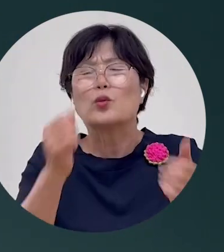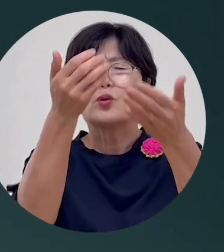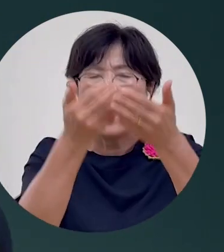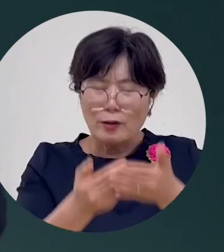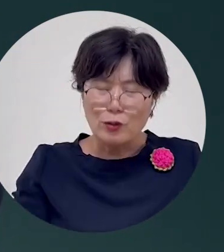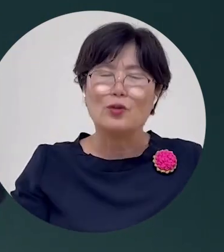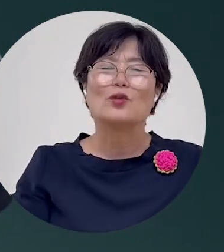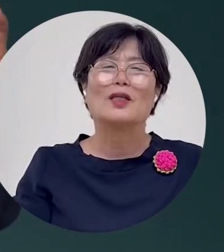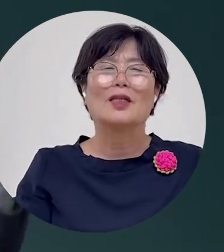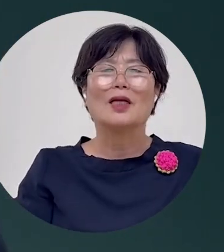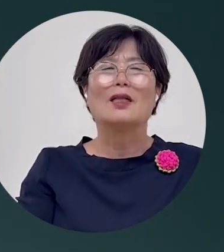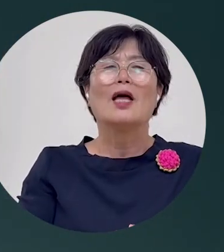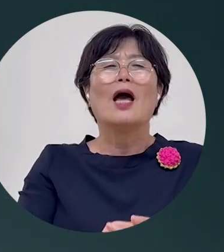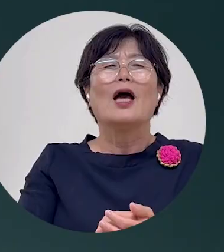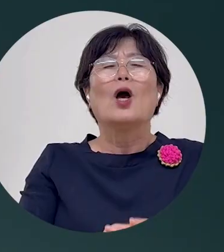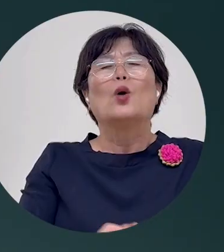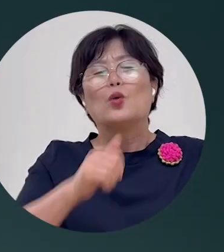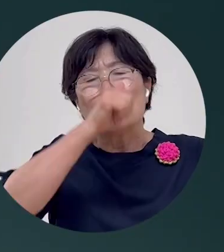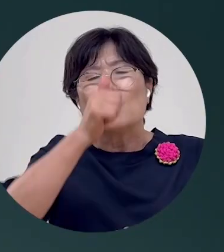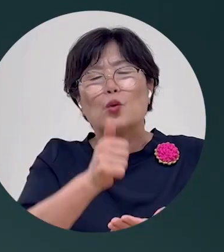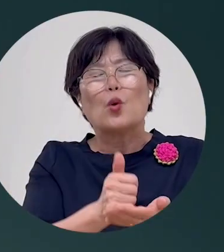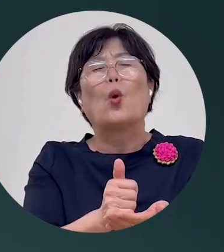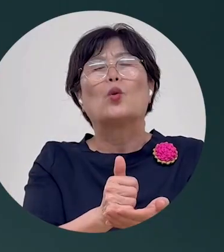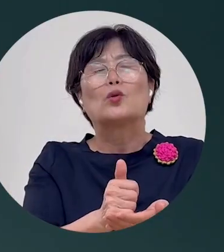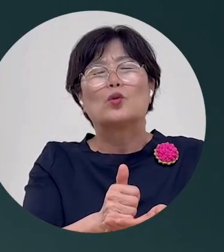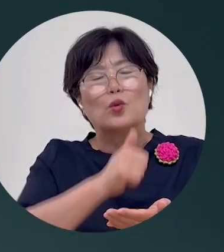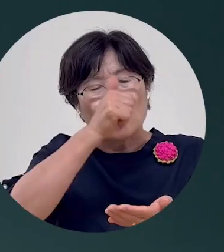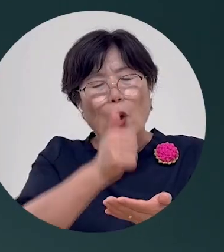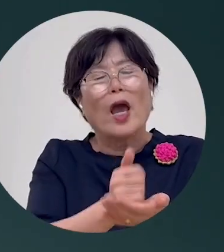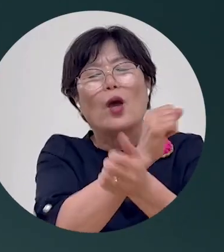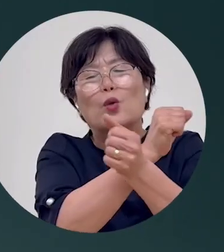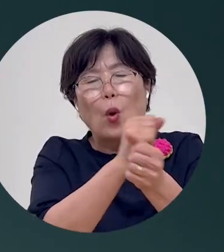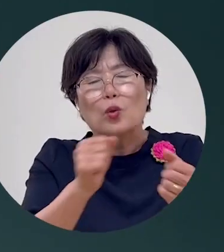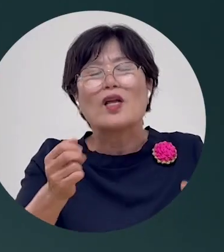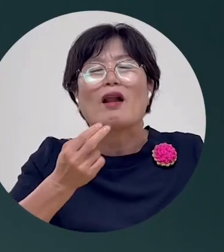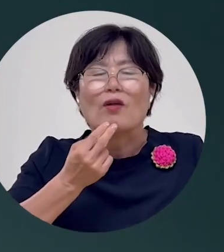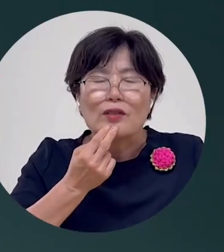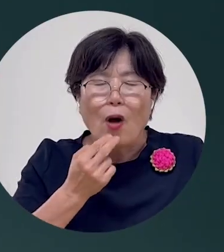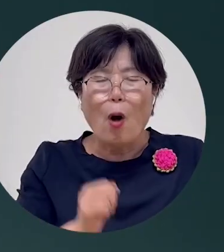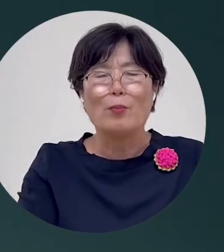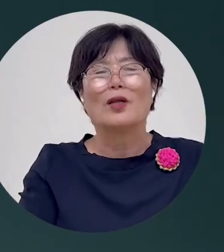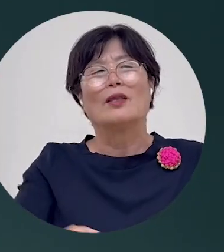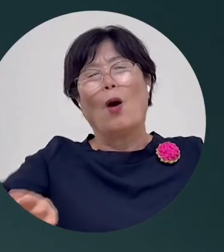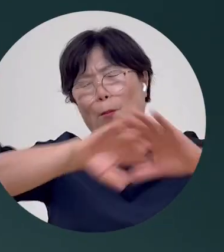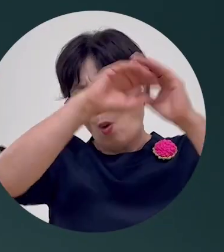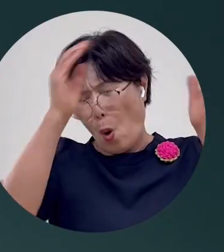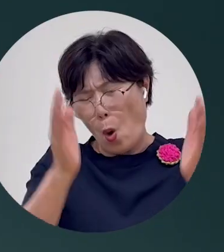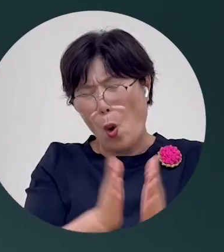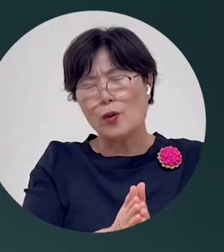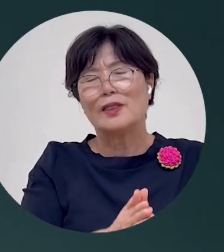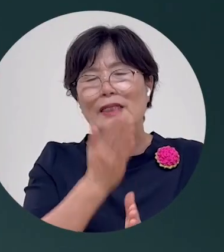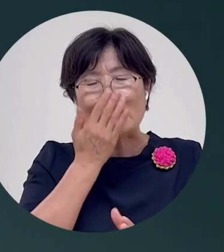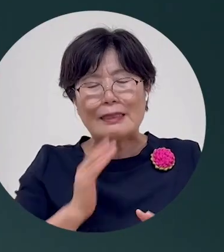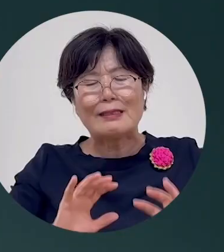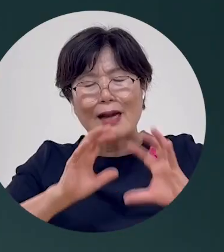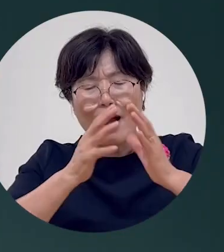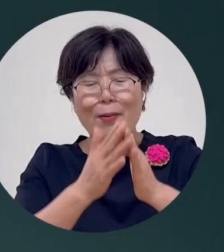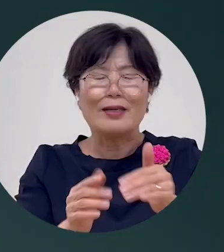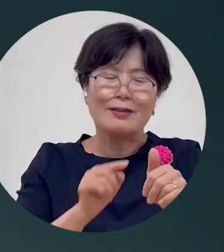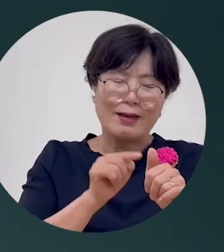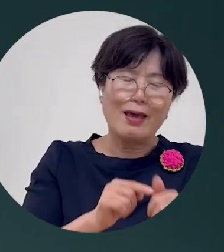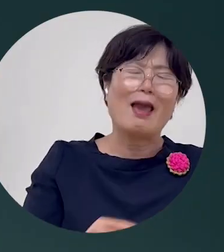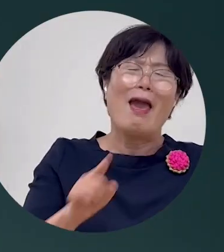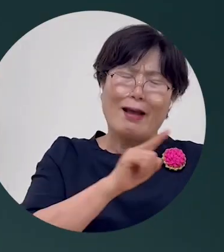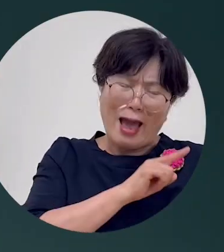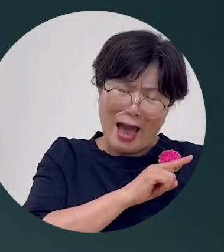용서하지 못할 죄가 없는 유일한 구원자를 기다림이 이스라엘 백성들에게는